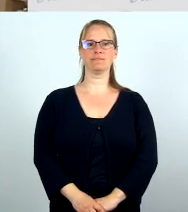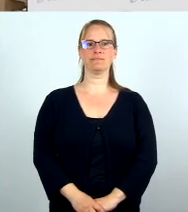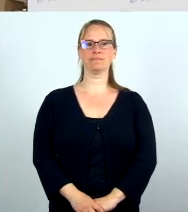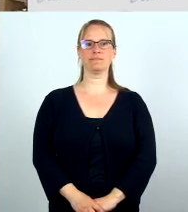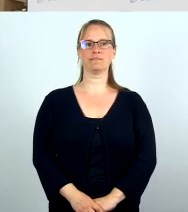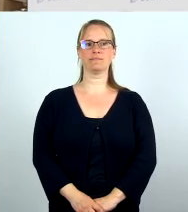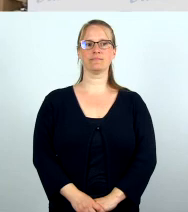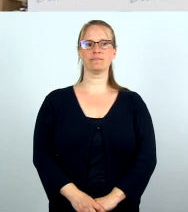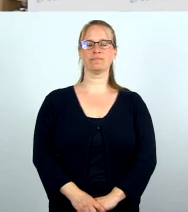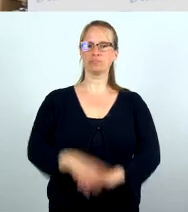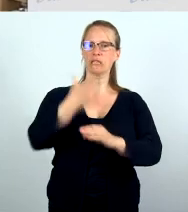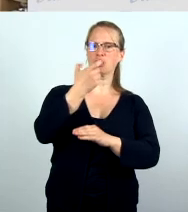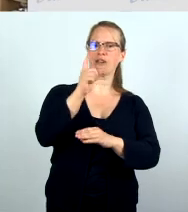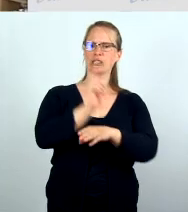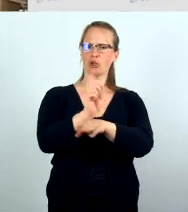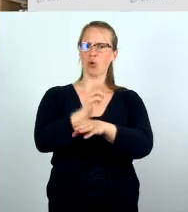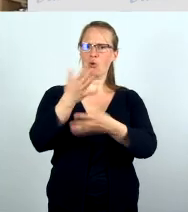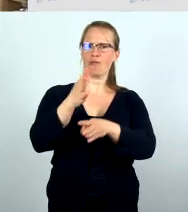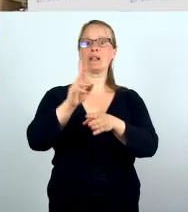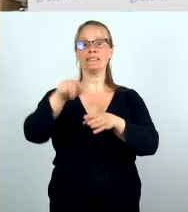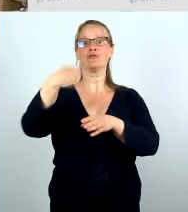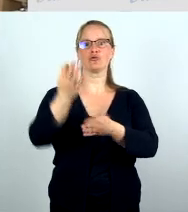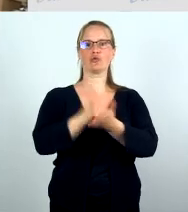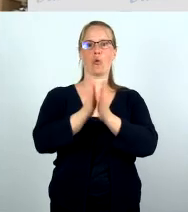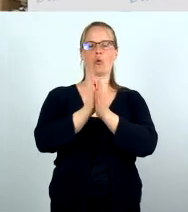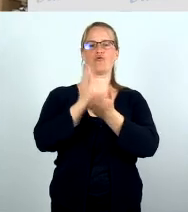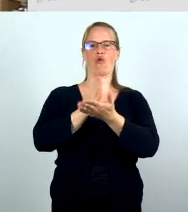Genau. Wenn ihr das 20 Sekunden gemacht habt, kommt dann schon der Hampel mal.